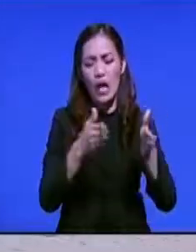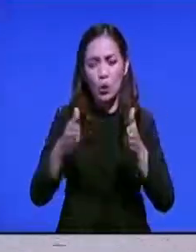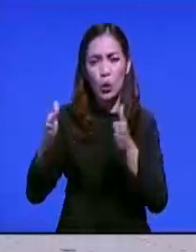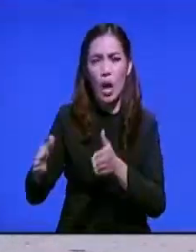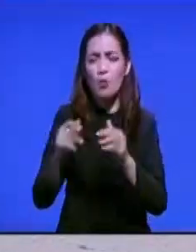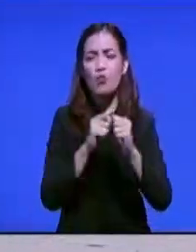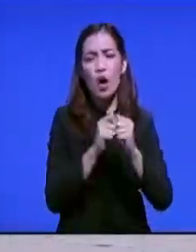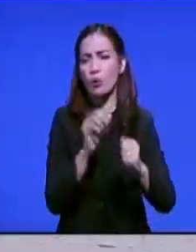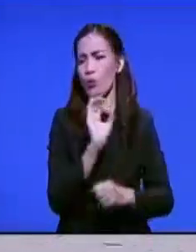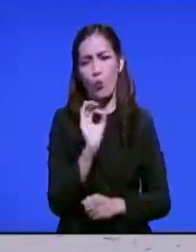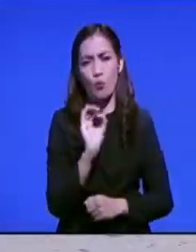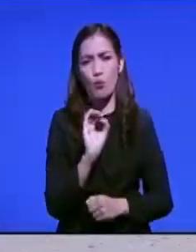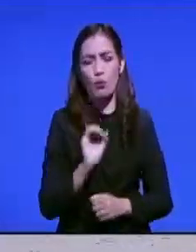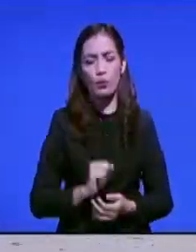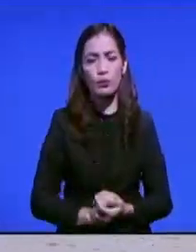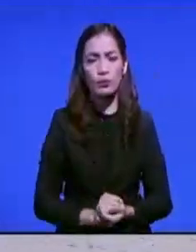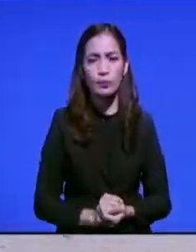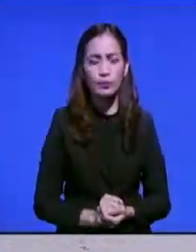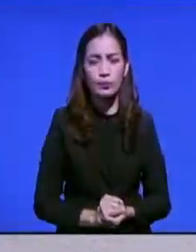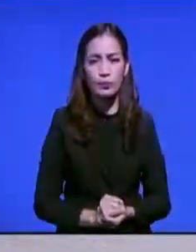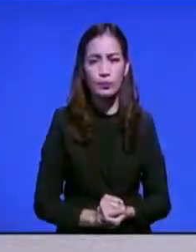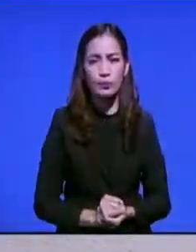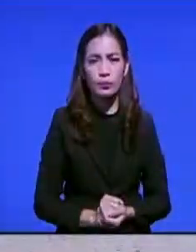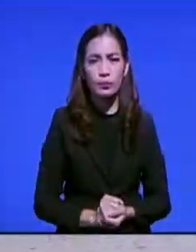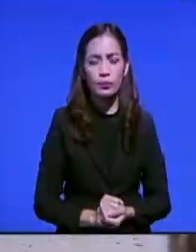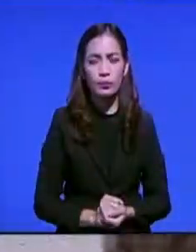untuk penggunaan skuter listrik ini.